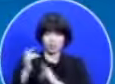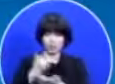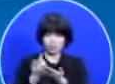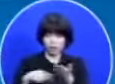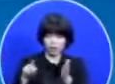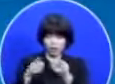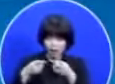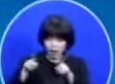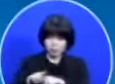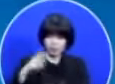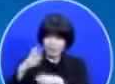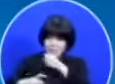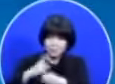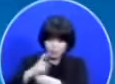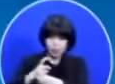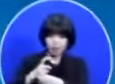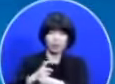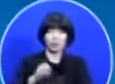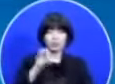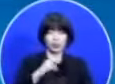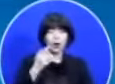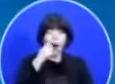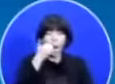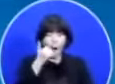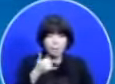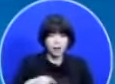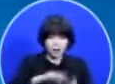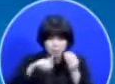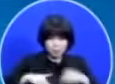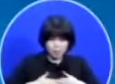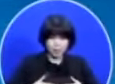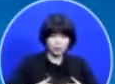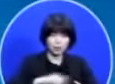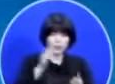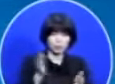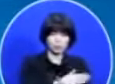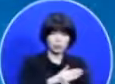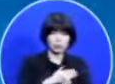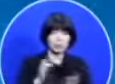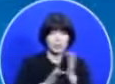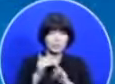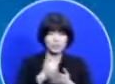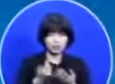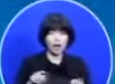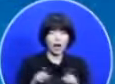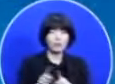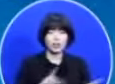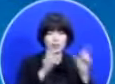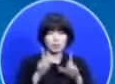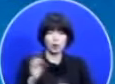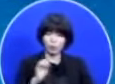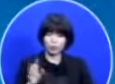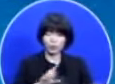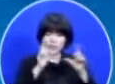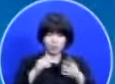사람과 어머니 뱃속에서 부터 예수님과 함께 산 사람과 어떻게 삶의 똑같을 수가 있겠나